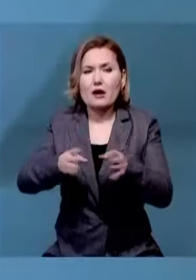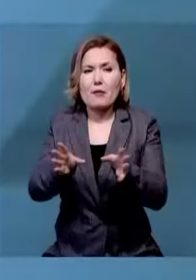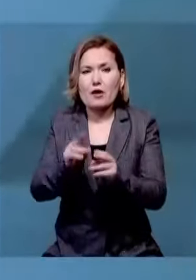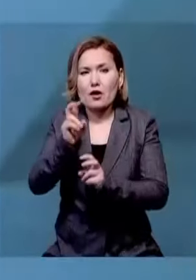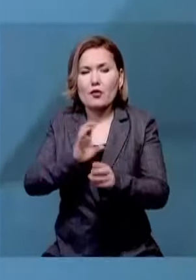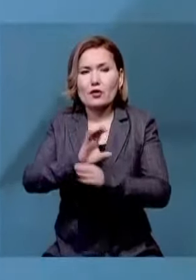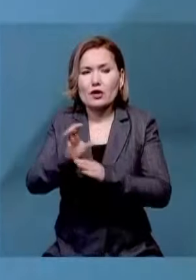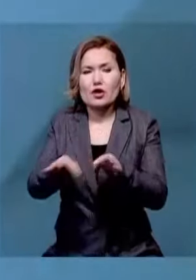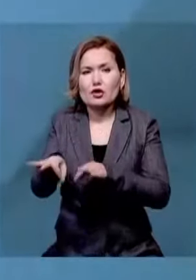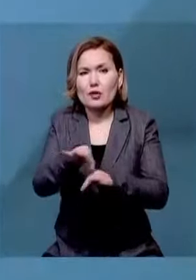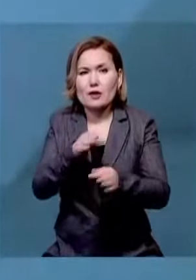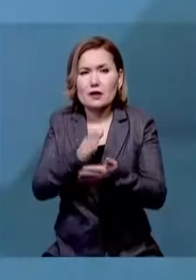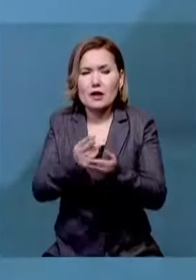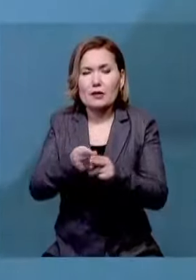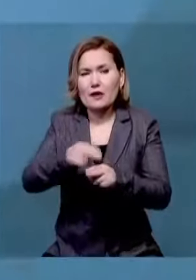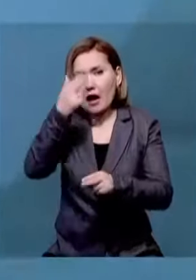шығару жобасын айтуға болады.